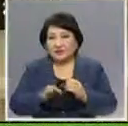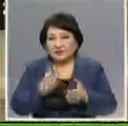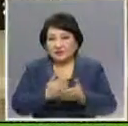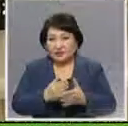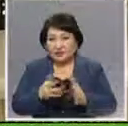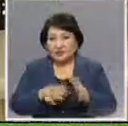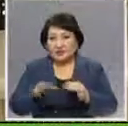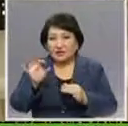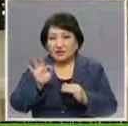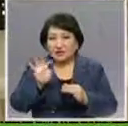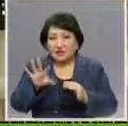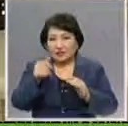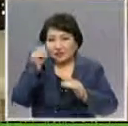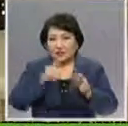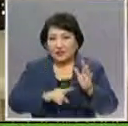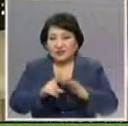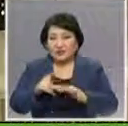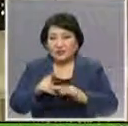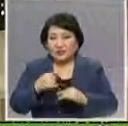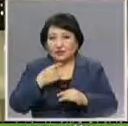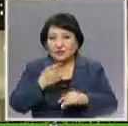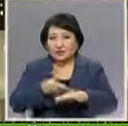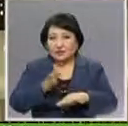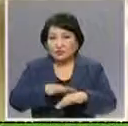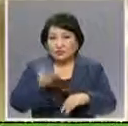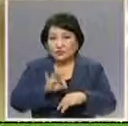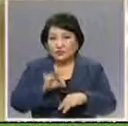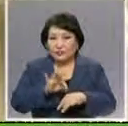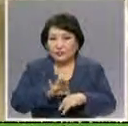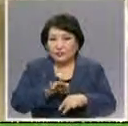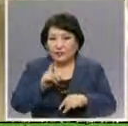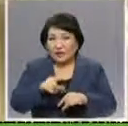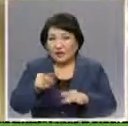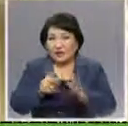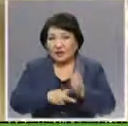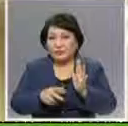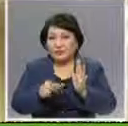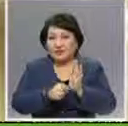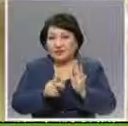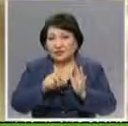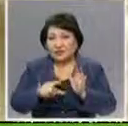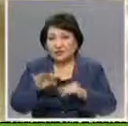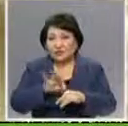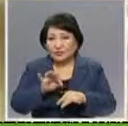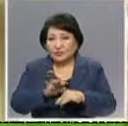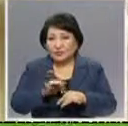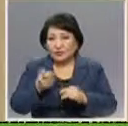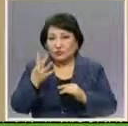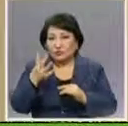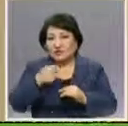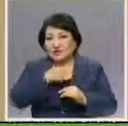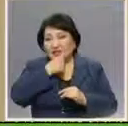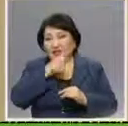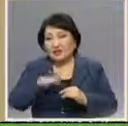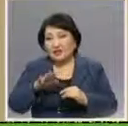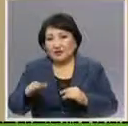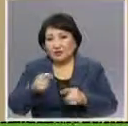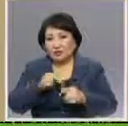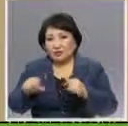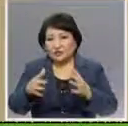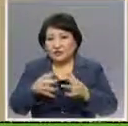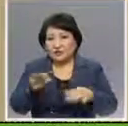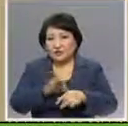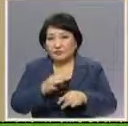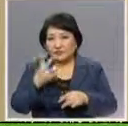айынан бастап өткір вирус ауруымен 68 мың адам ауырған. Сырқаттың негізін 14 жасқа дейінгі балалар құрап отыр. 1 жасқа дейінгі